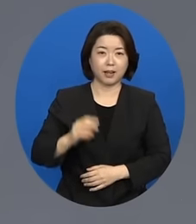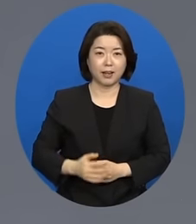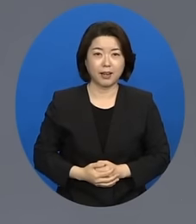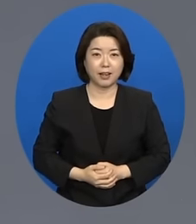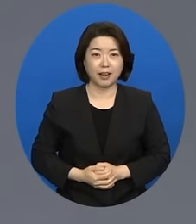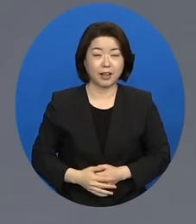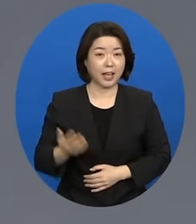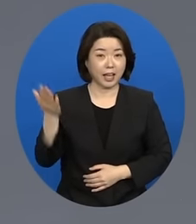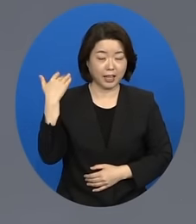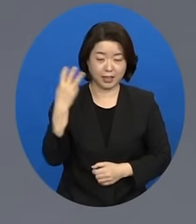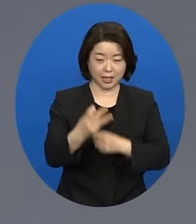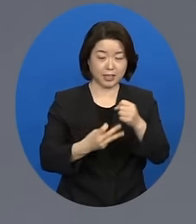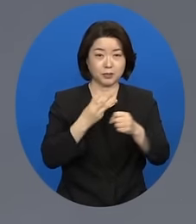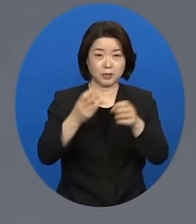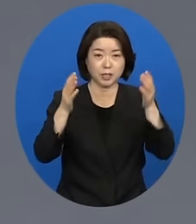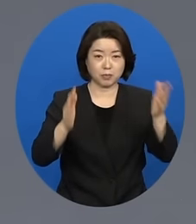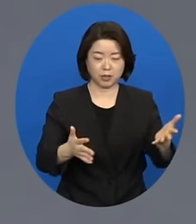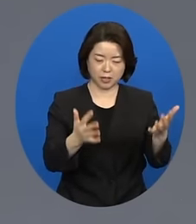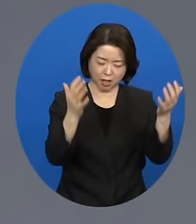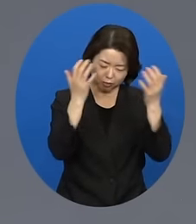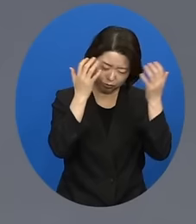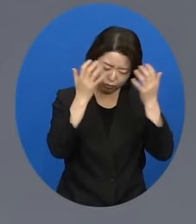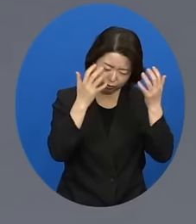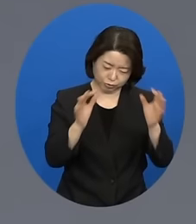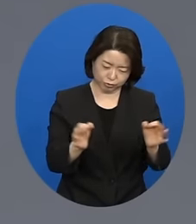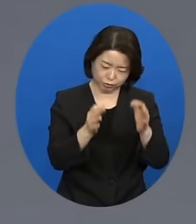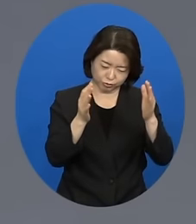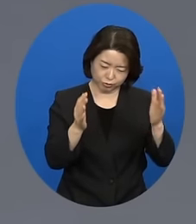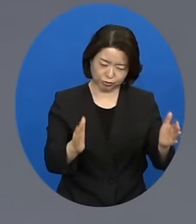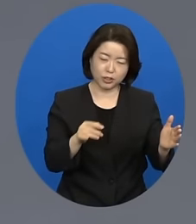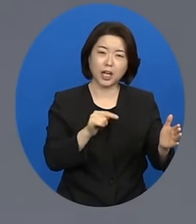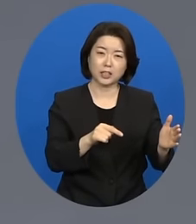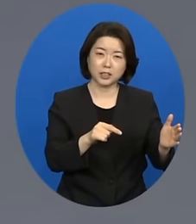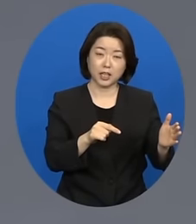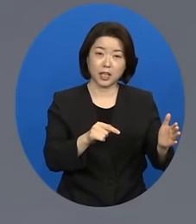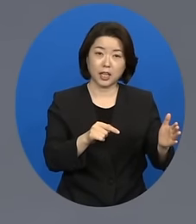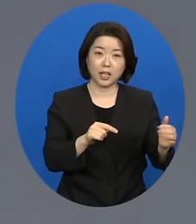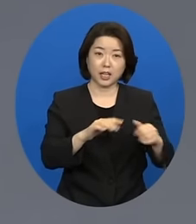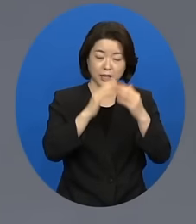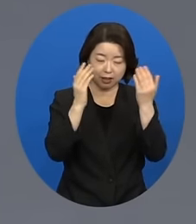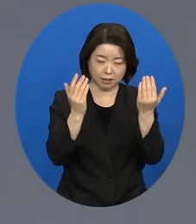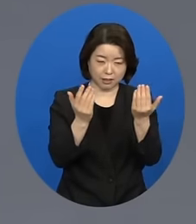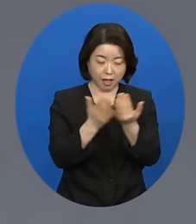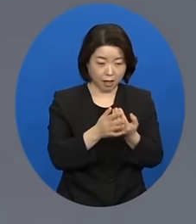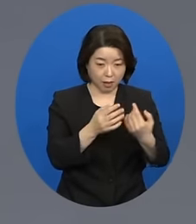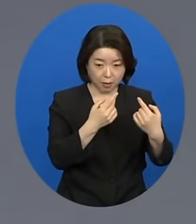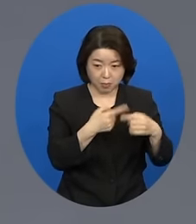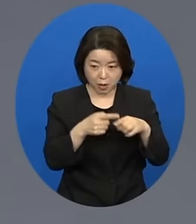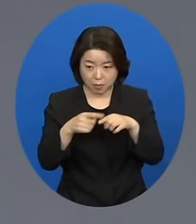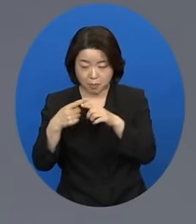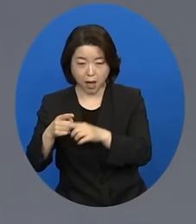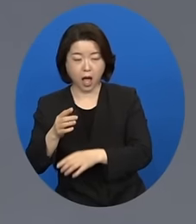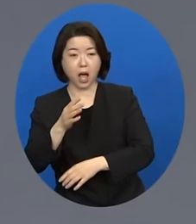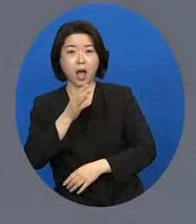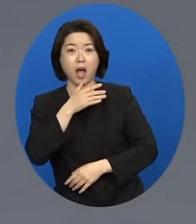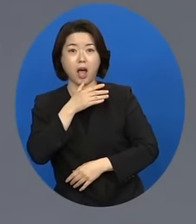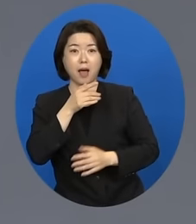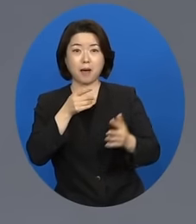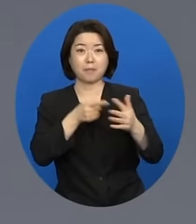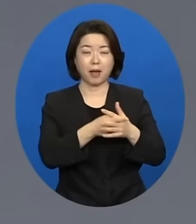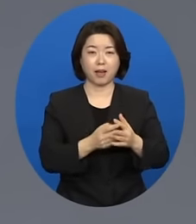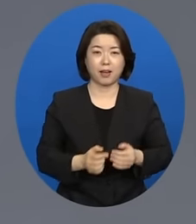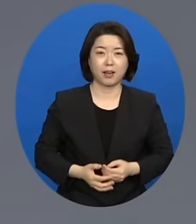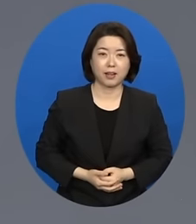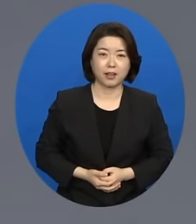그러면서 지난 13년의 이 고통스러웠던 순간들이 뭐가 돼요? 해석이 되기 시작합니다. 해석.